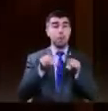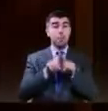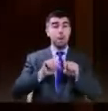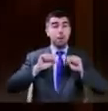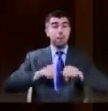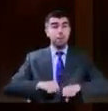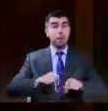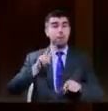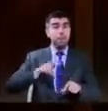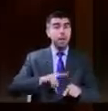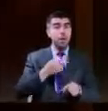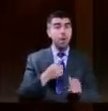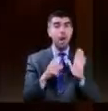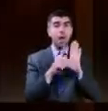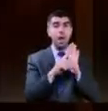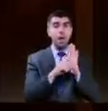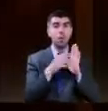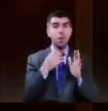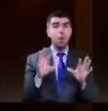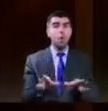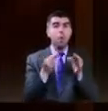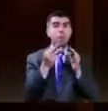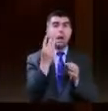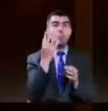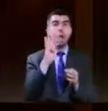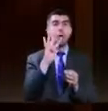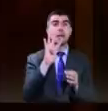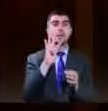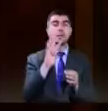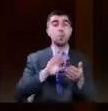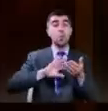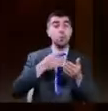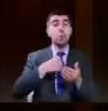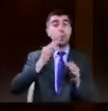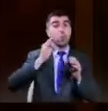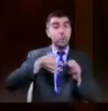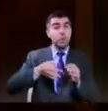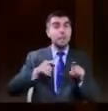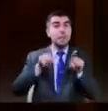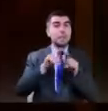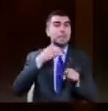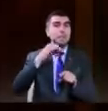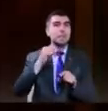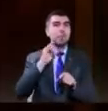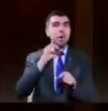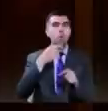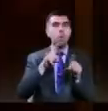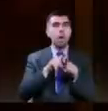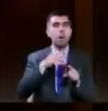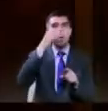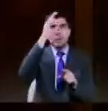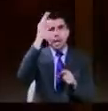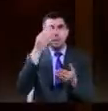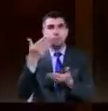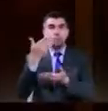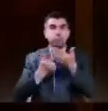لمقتضيات الدستور ولا سيما الفصل 34 منه الذي ألزم السلطات العمومية بوضع وتفعيل سياسات موجهة إلى